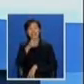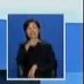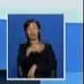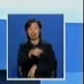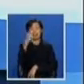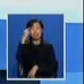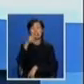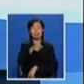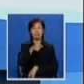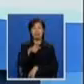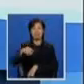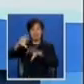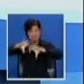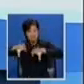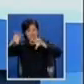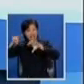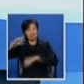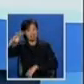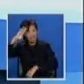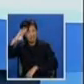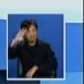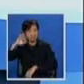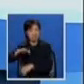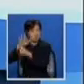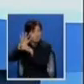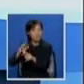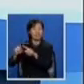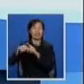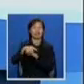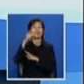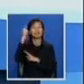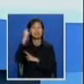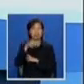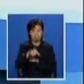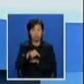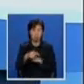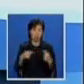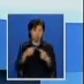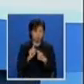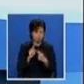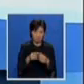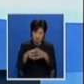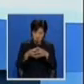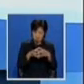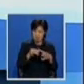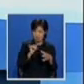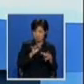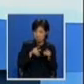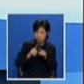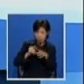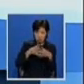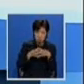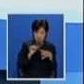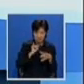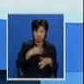ทางรัฐบาลจะมากดดันทางเจ้าหน้าที่จะมากดดันสังคมนะครับเพราะฉะนั้นจะเห็นได้ว่ากลุ่มที่มีแรงจูงใจที่ทำให้เกิด